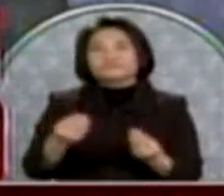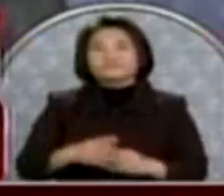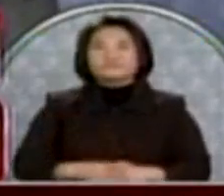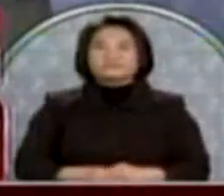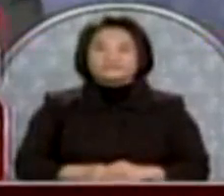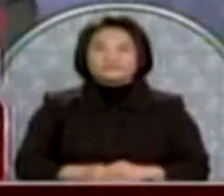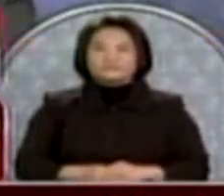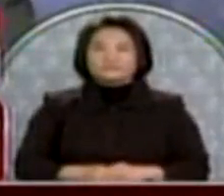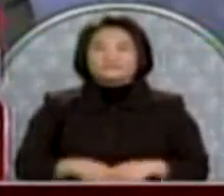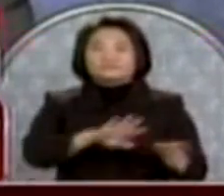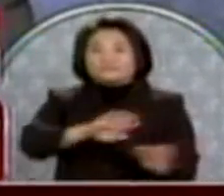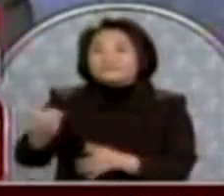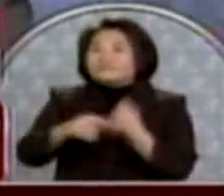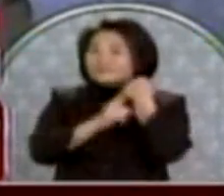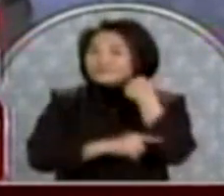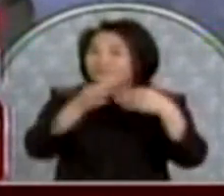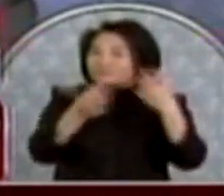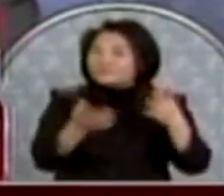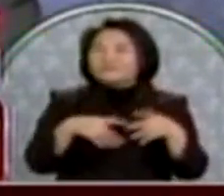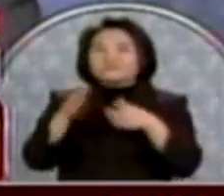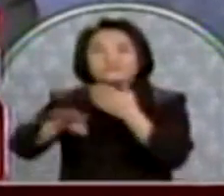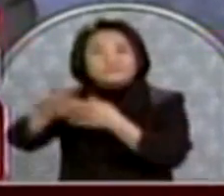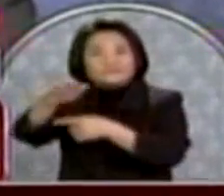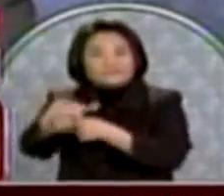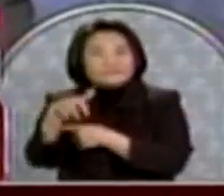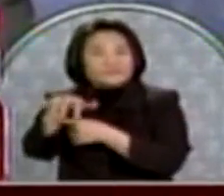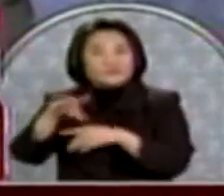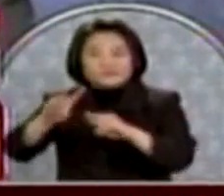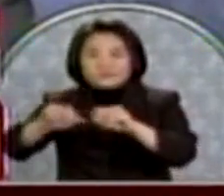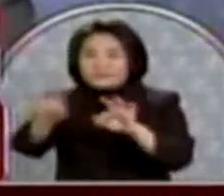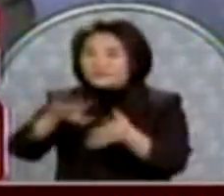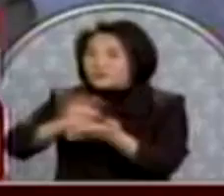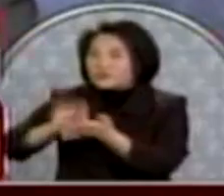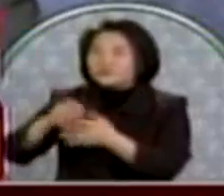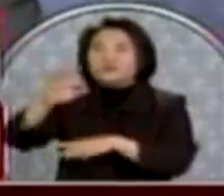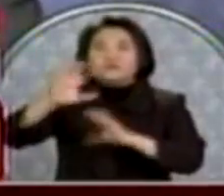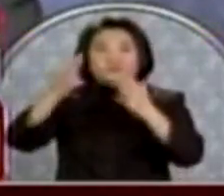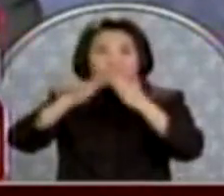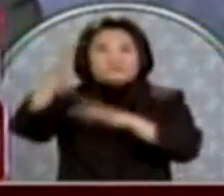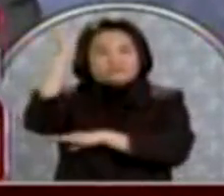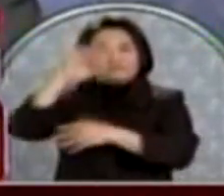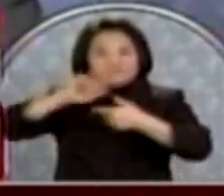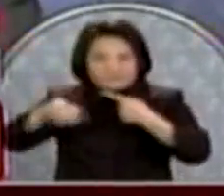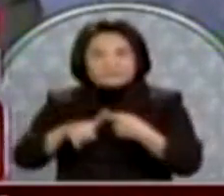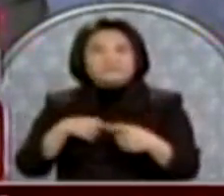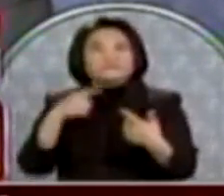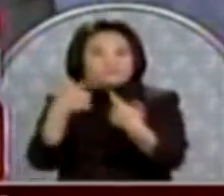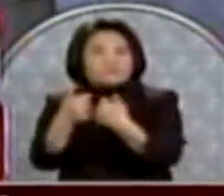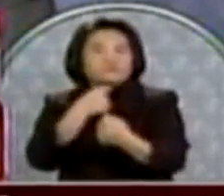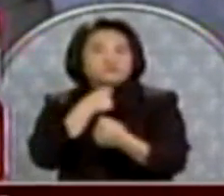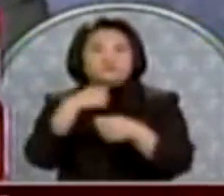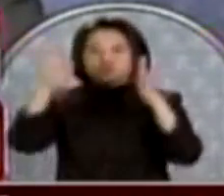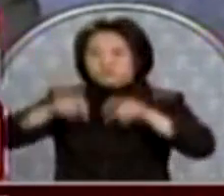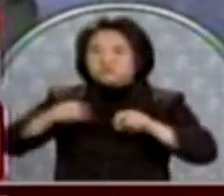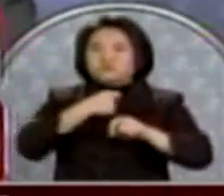的。那么除了土征法之外，其实农业土地的使用，其实国家要有一个整体的政策。我